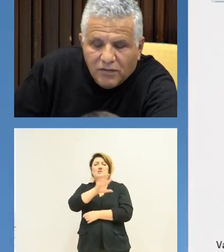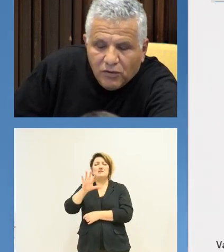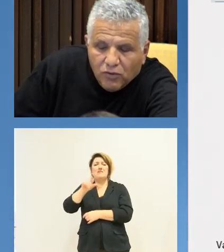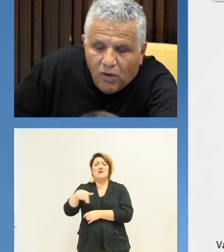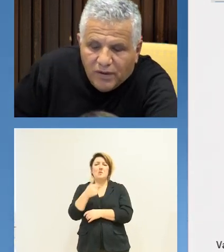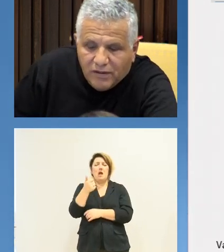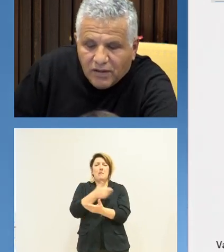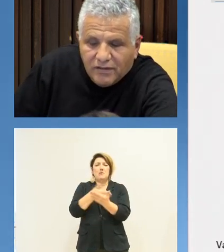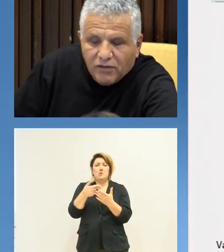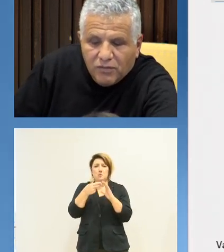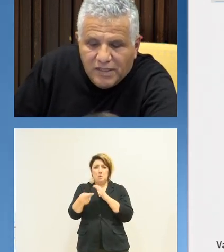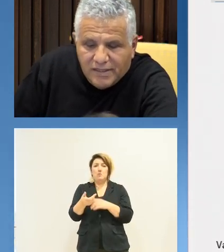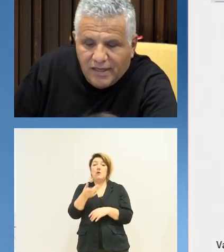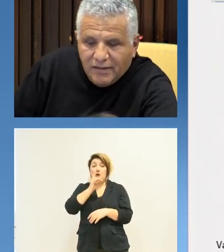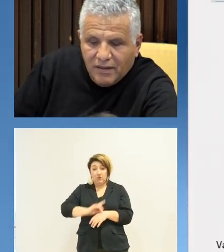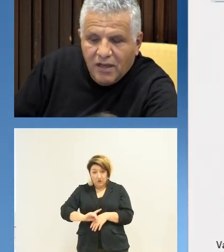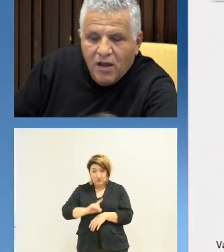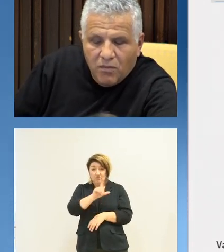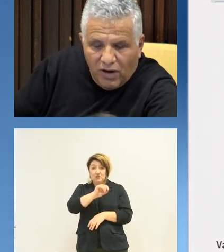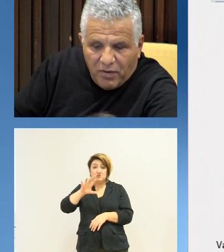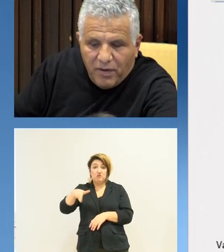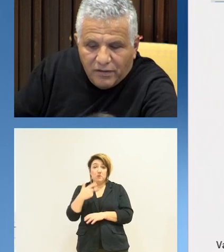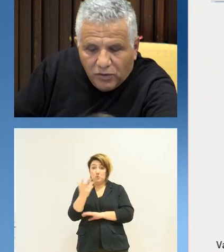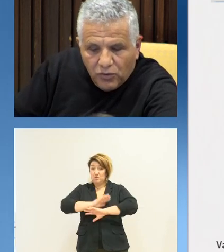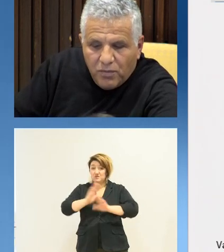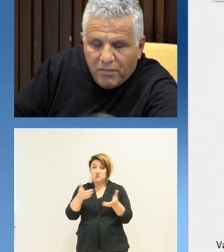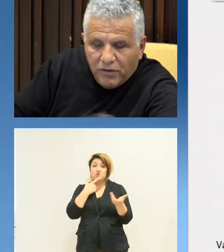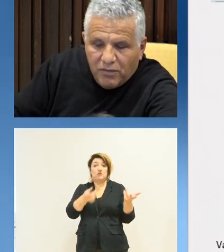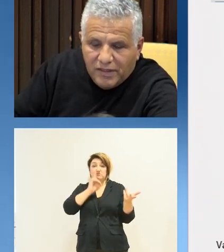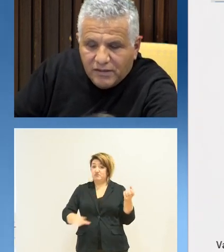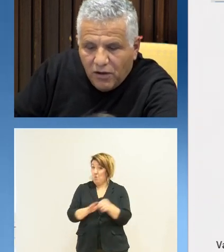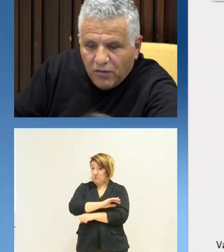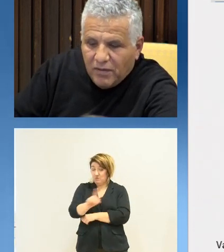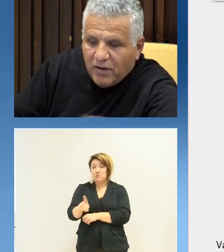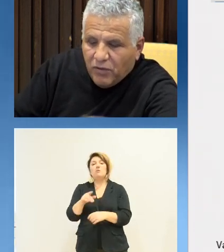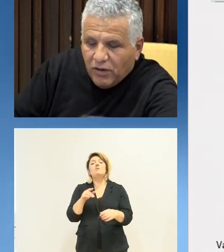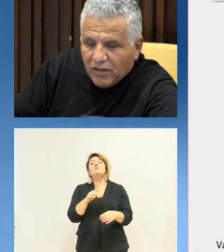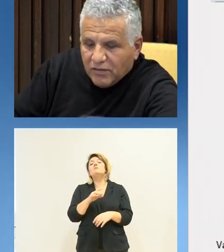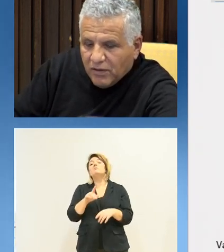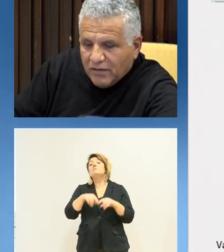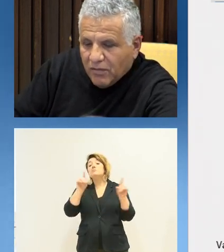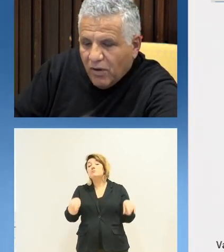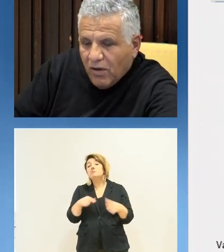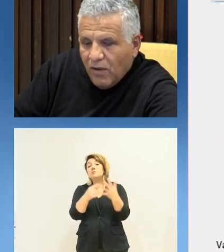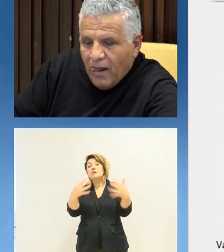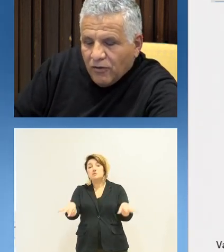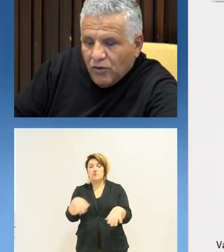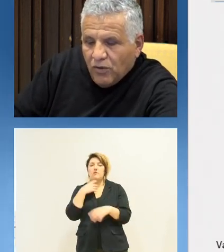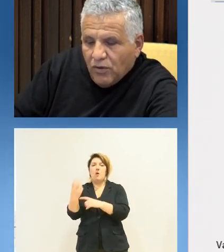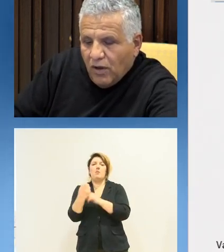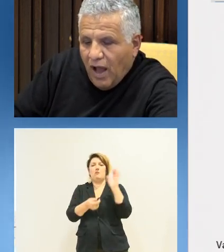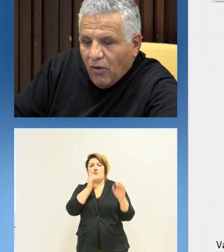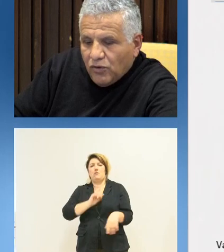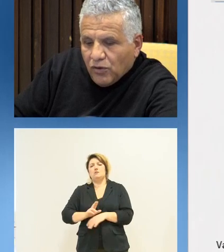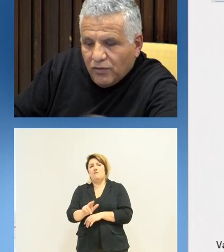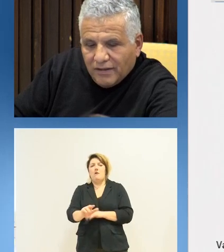25,3 ont été encaissés en 2017 pour la préparation du bp 2019 il est prévu un encaissement des emprunts de